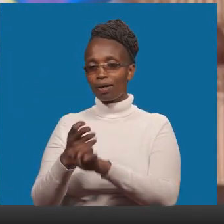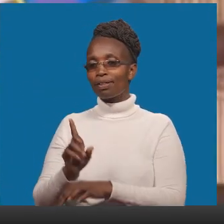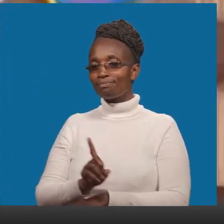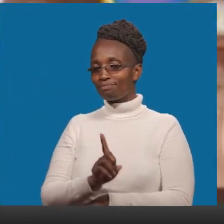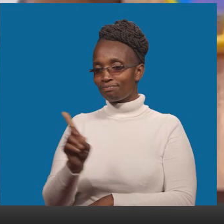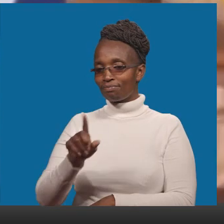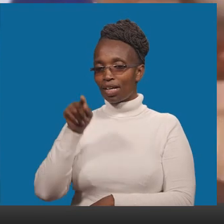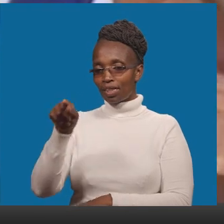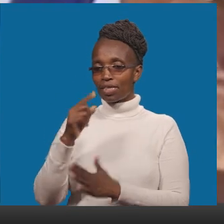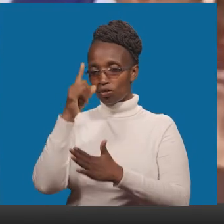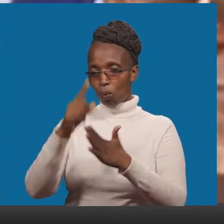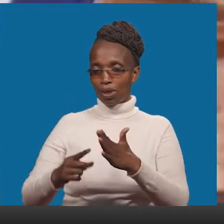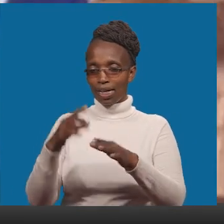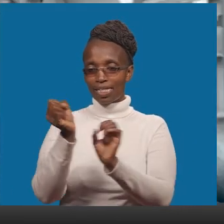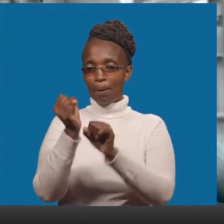last election, sir.